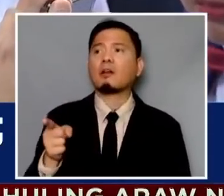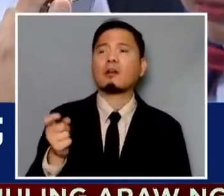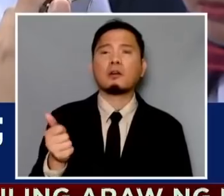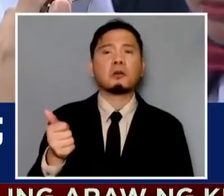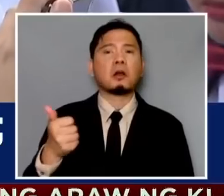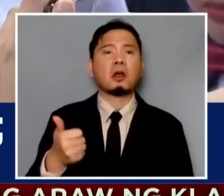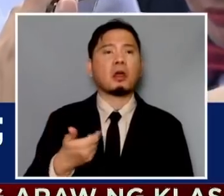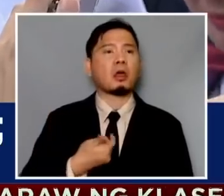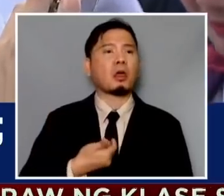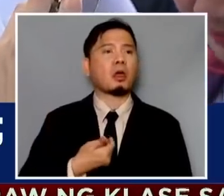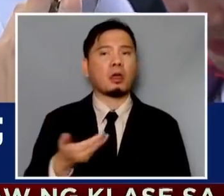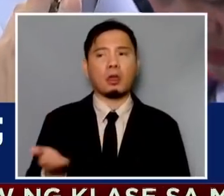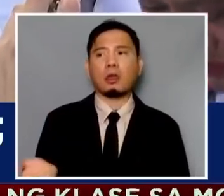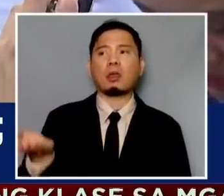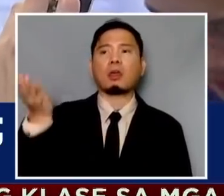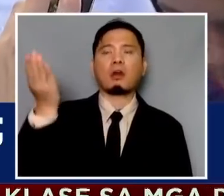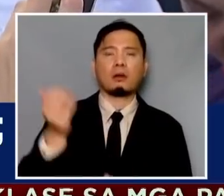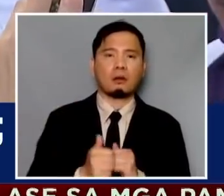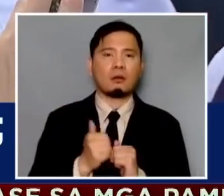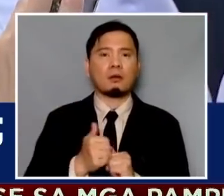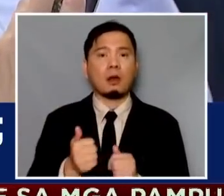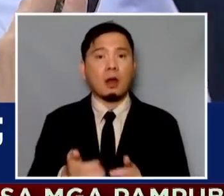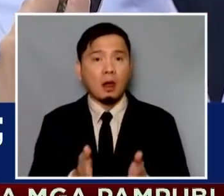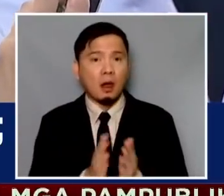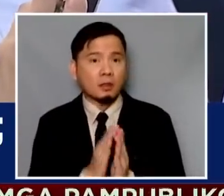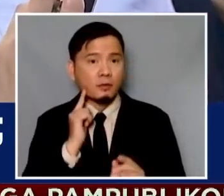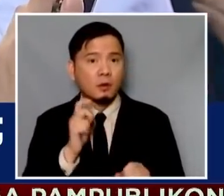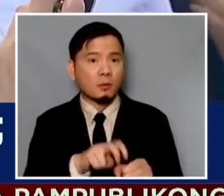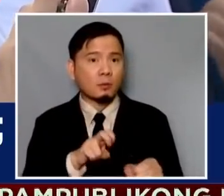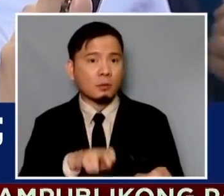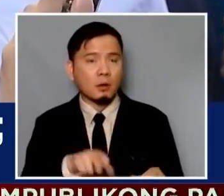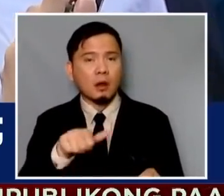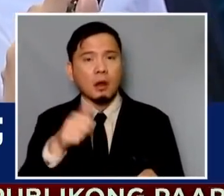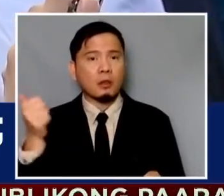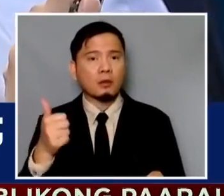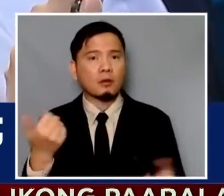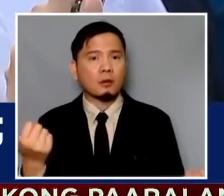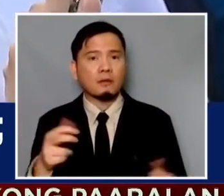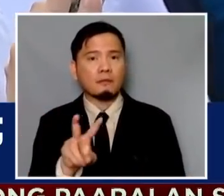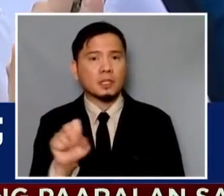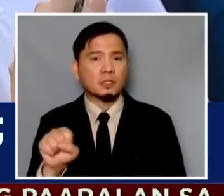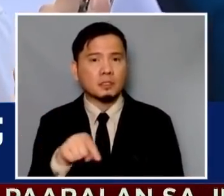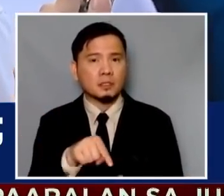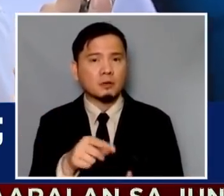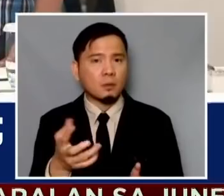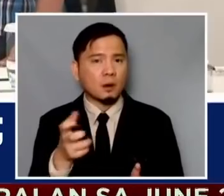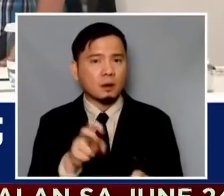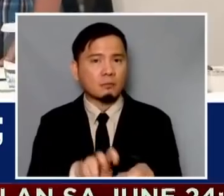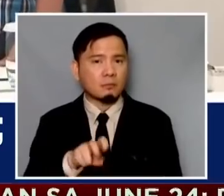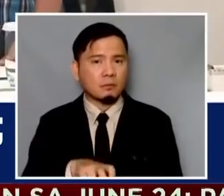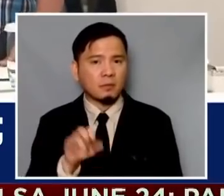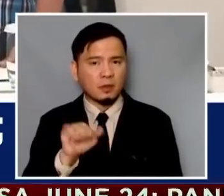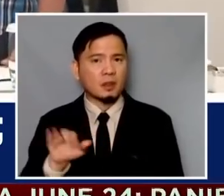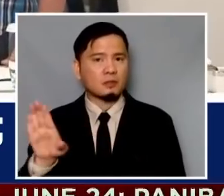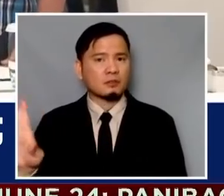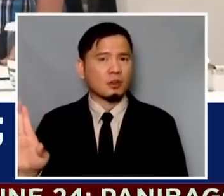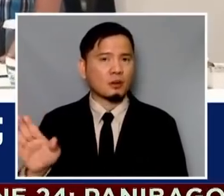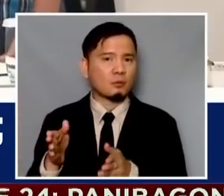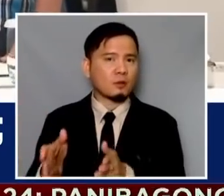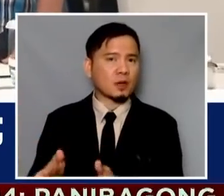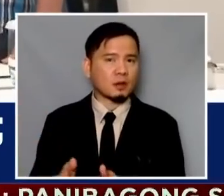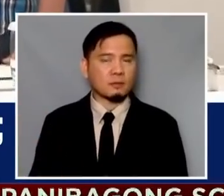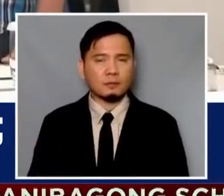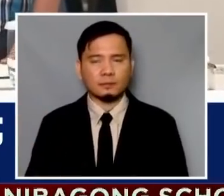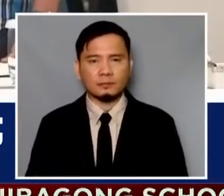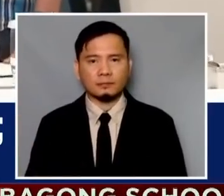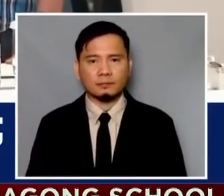nila, kaya sila nanghihingi ng withdrawal ng iba nila kalaban. So wala namang away doon." Sabi ni Mayor,